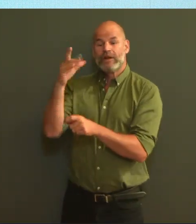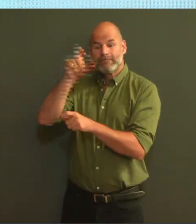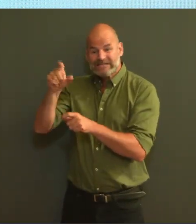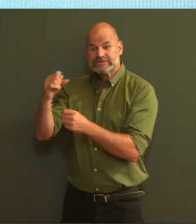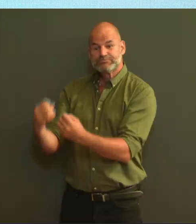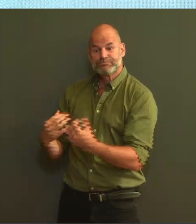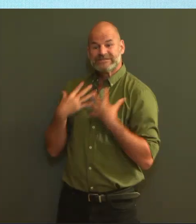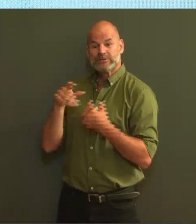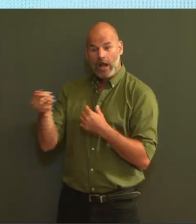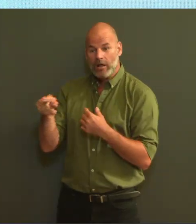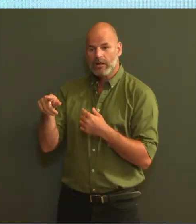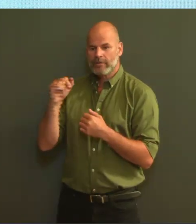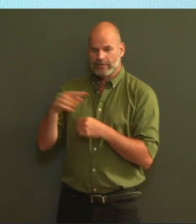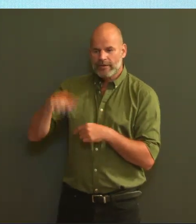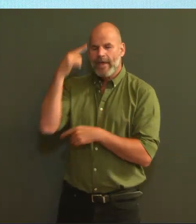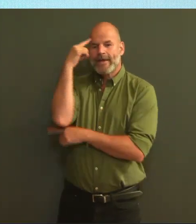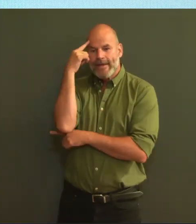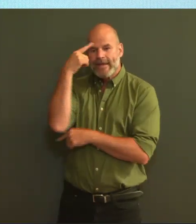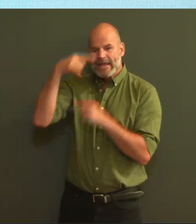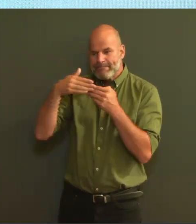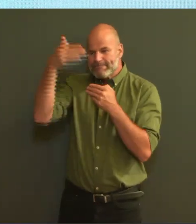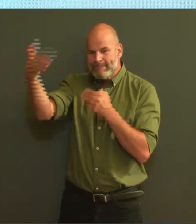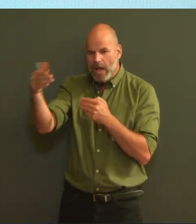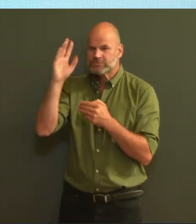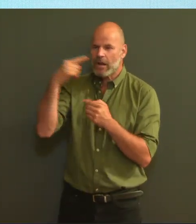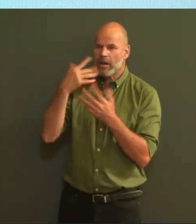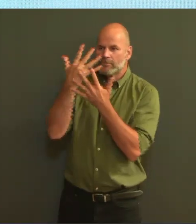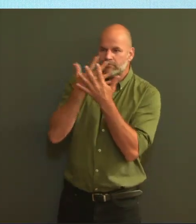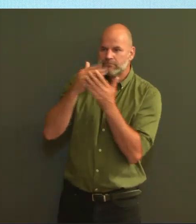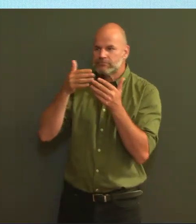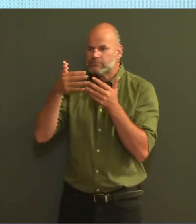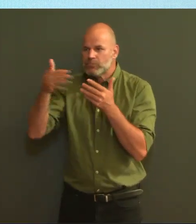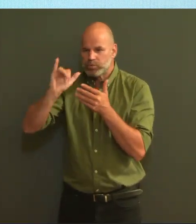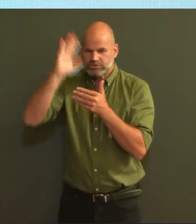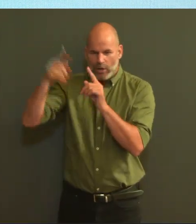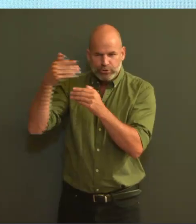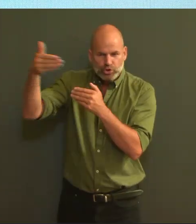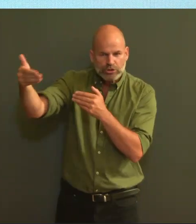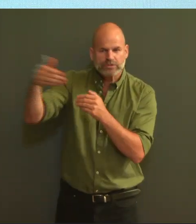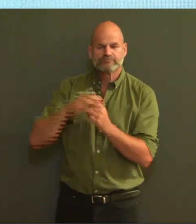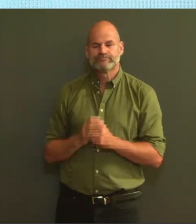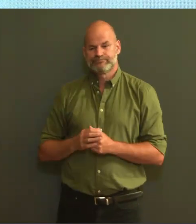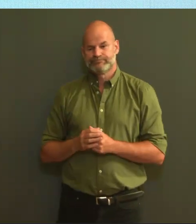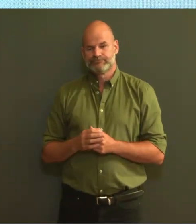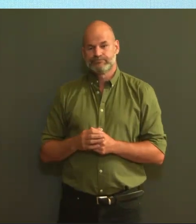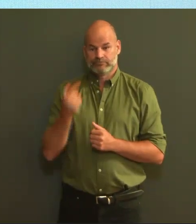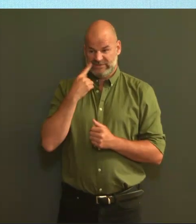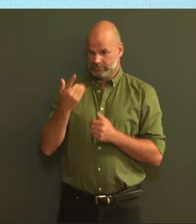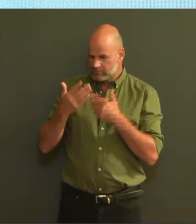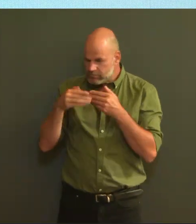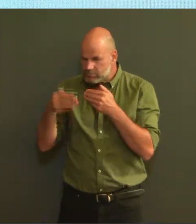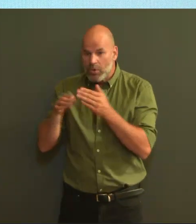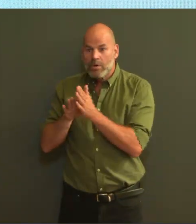Stijgende cijfers betekenen dus niet noodzakelijk dat er zich vandaag al grote drama's afspelen. Maar het zijn wel een belangrijke wake-up